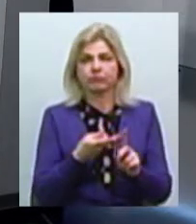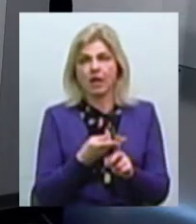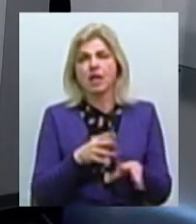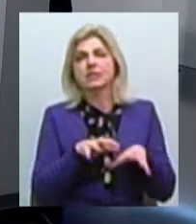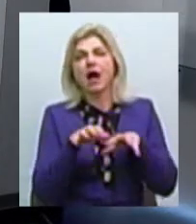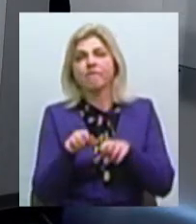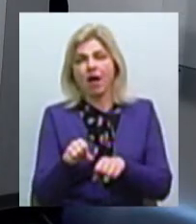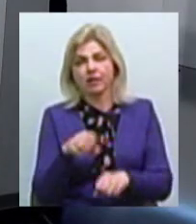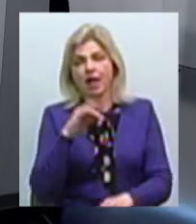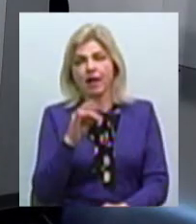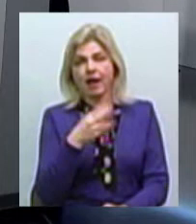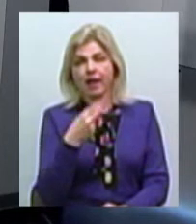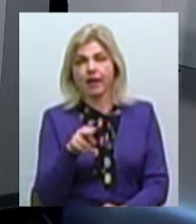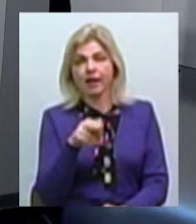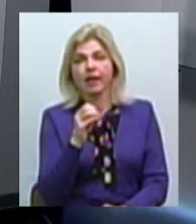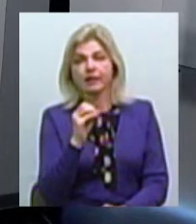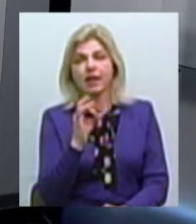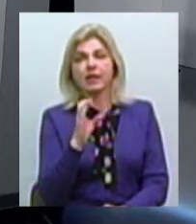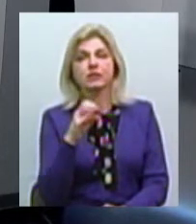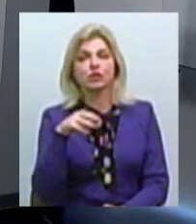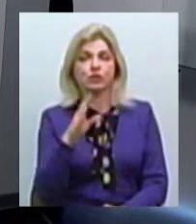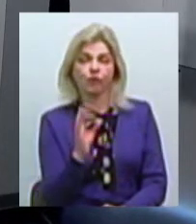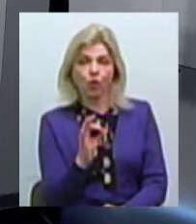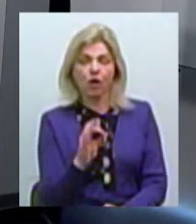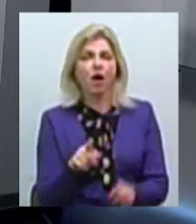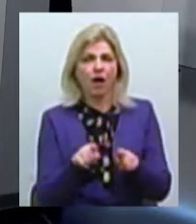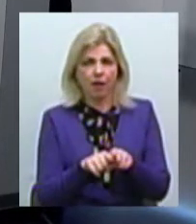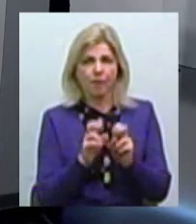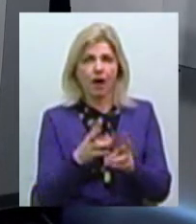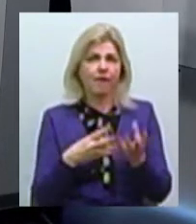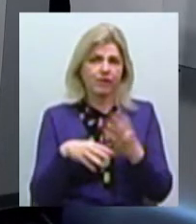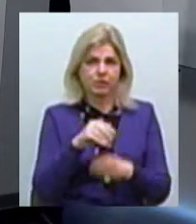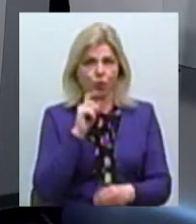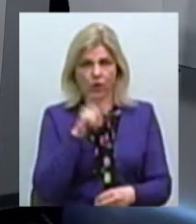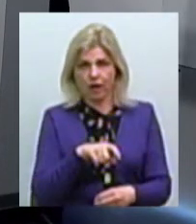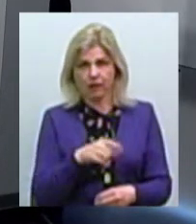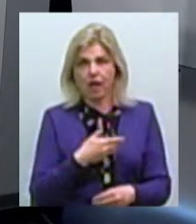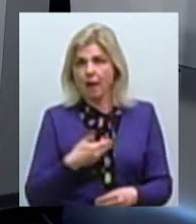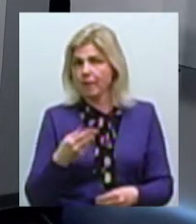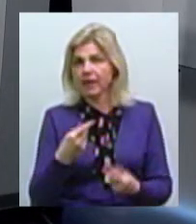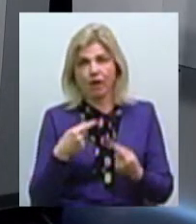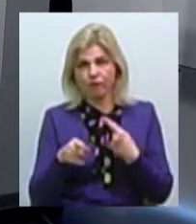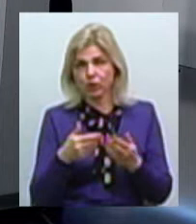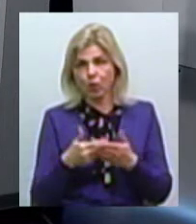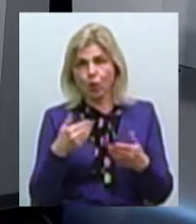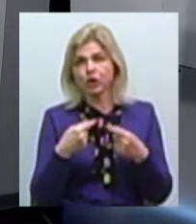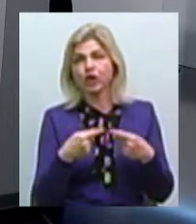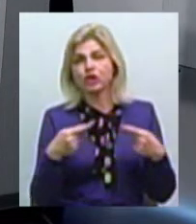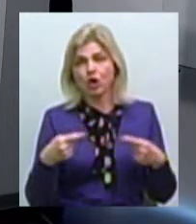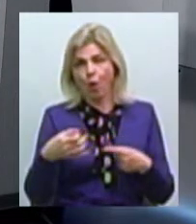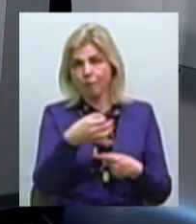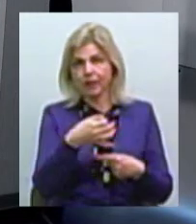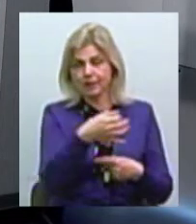абсолютно актуально и периодически мы на вид резня им сядет iнших областей ну мы